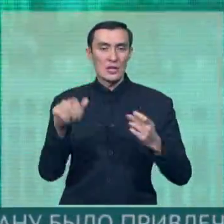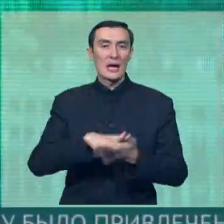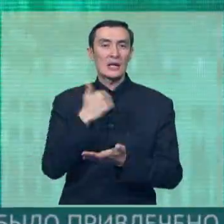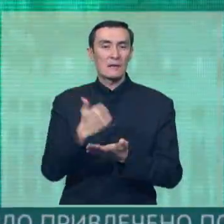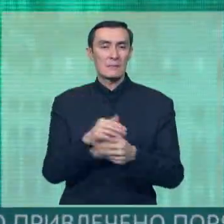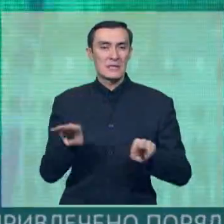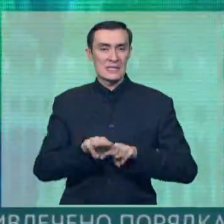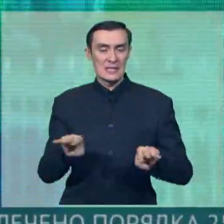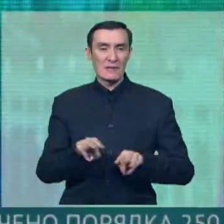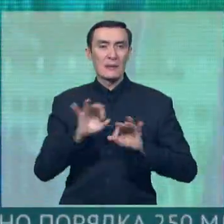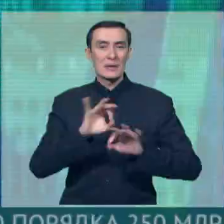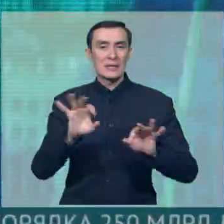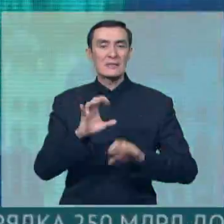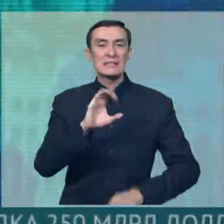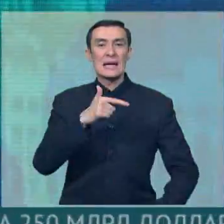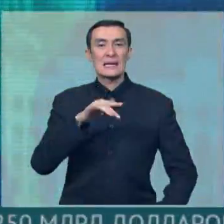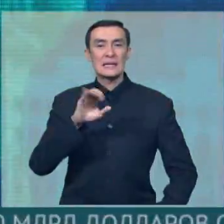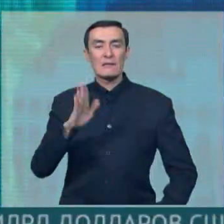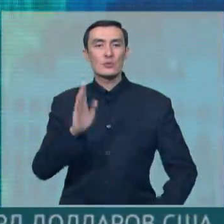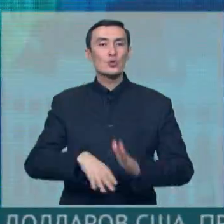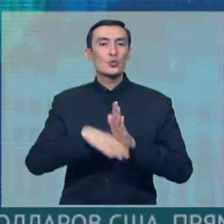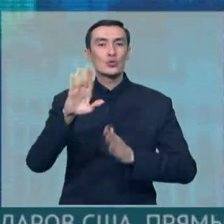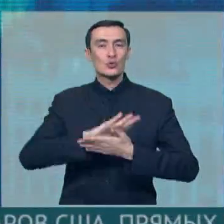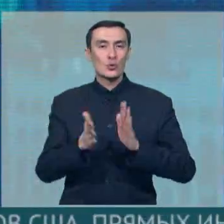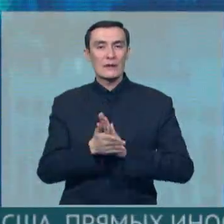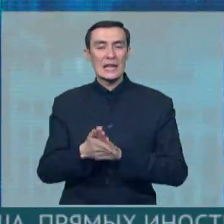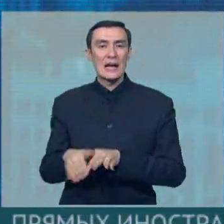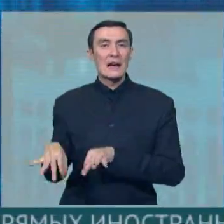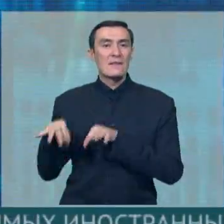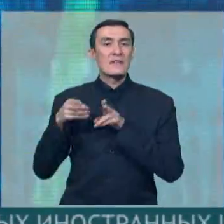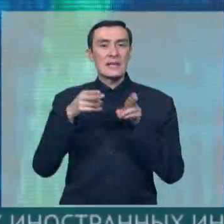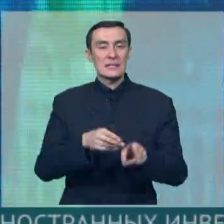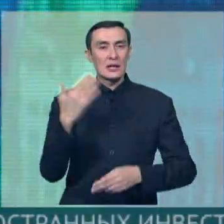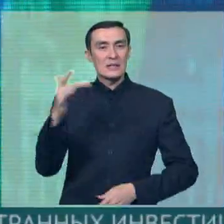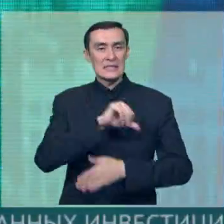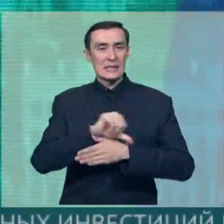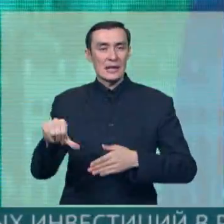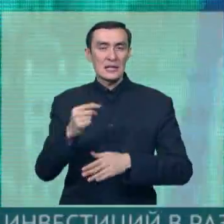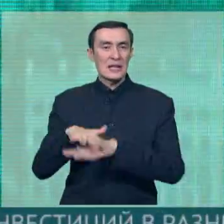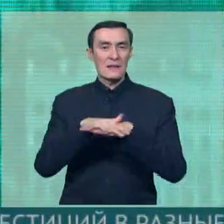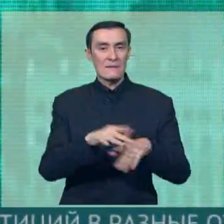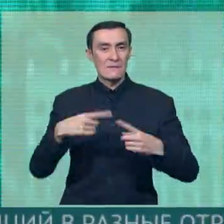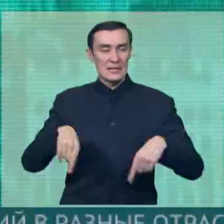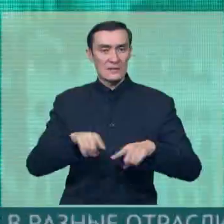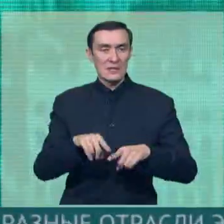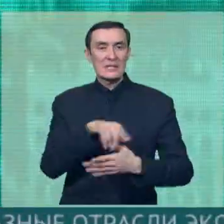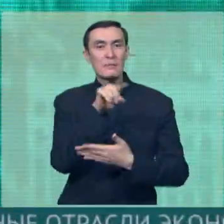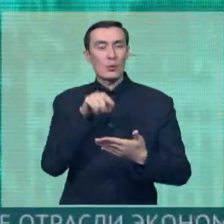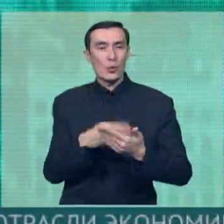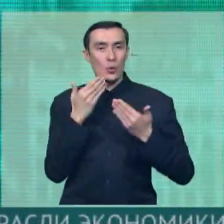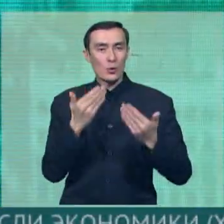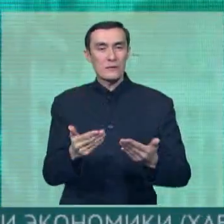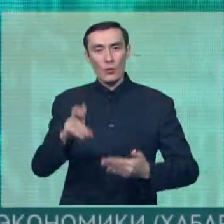Кабмина. По словам Бахыджана Сагентаева, будут улучшены условия въезда в страну для иностранных инвесторов. Помимо этого, на запросы